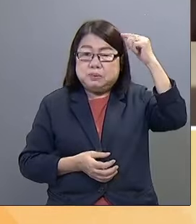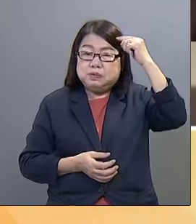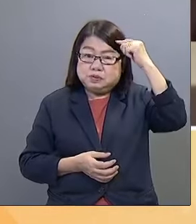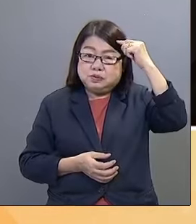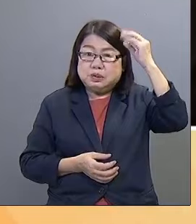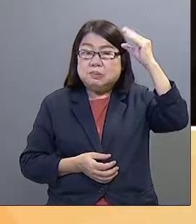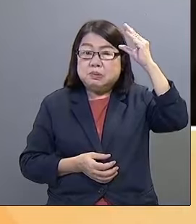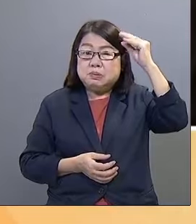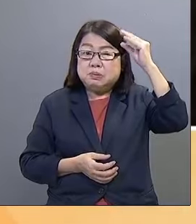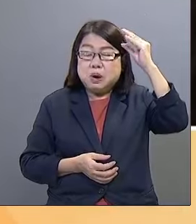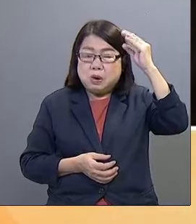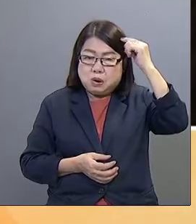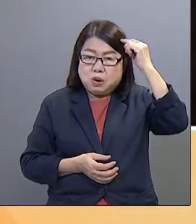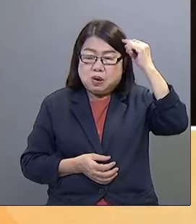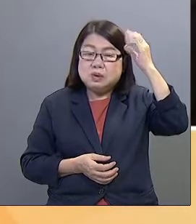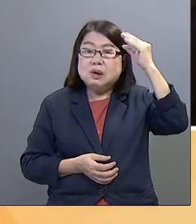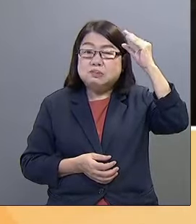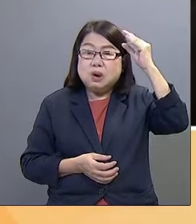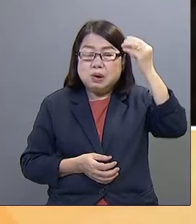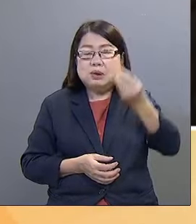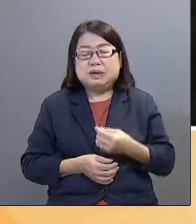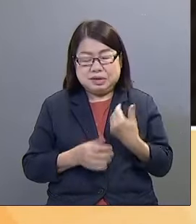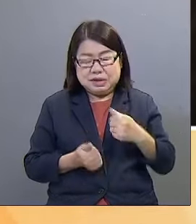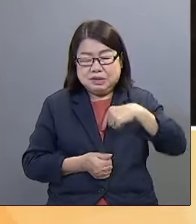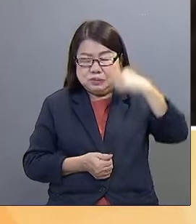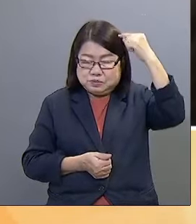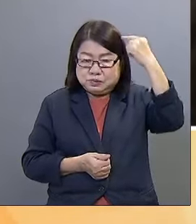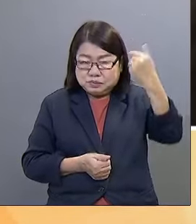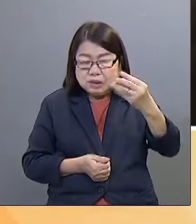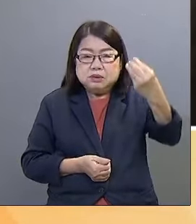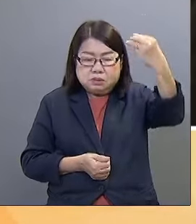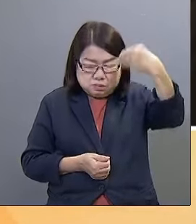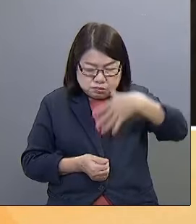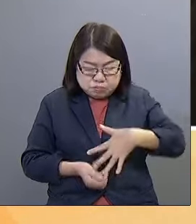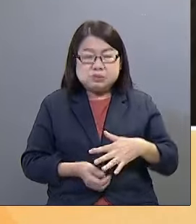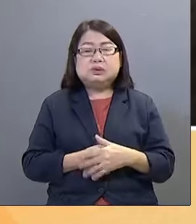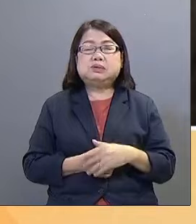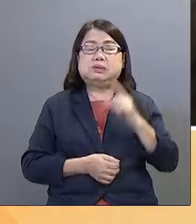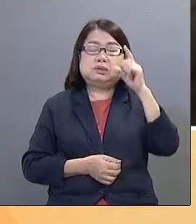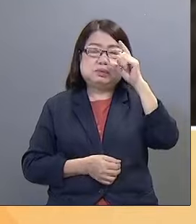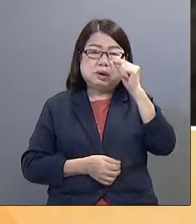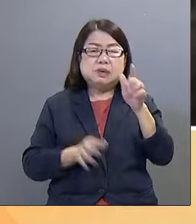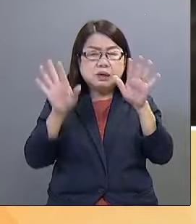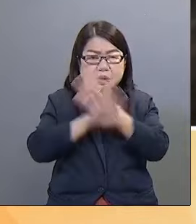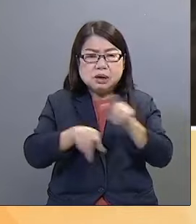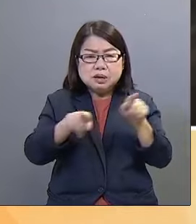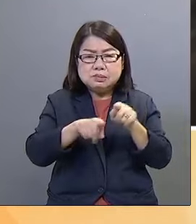może black and reproduาจะเกิดการที่